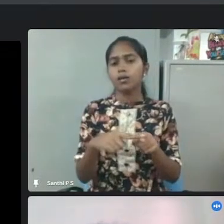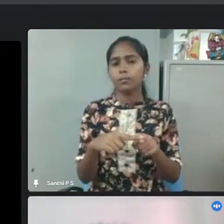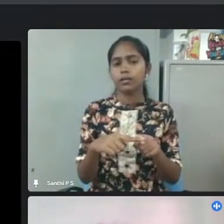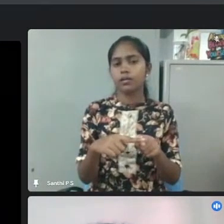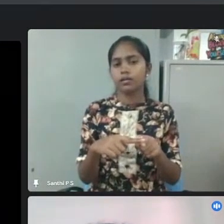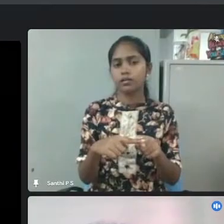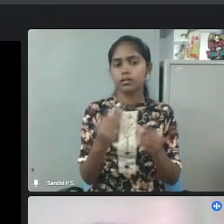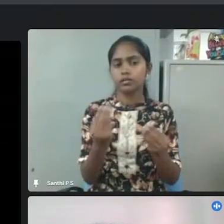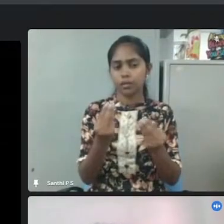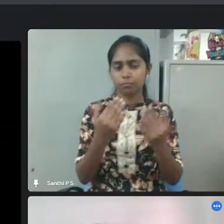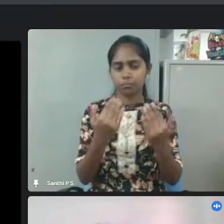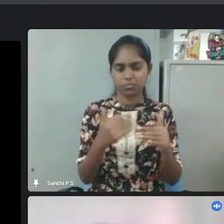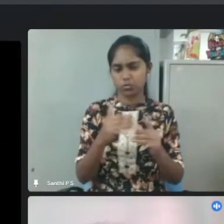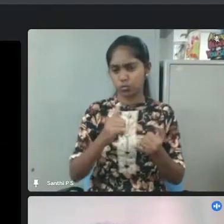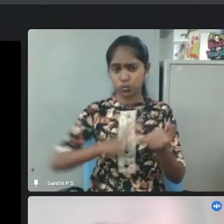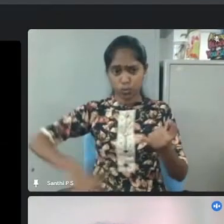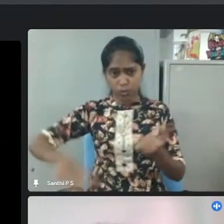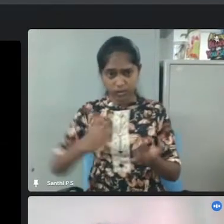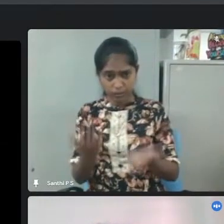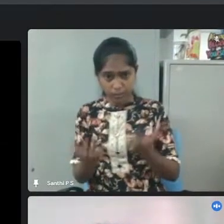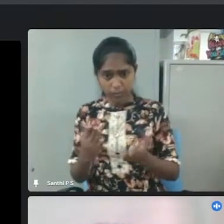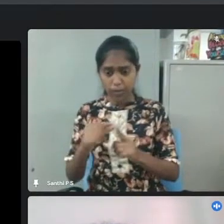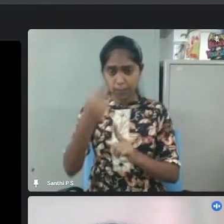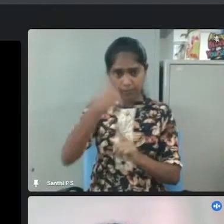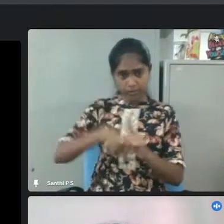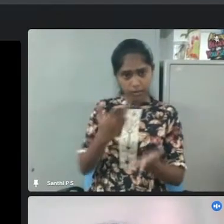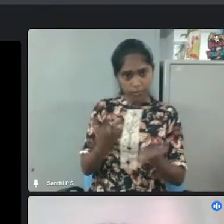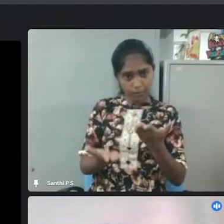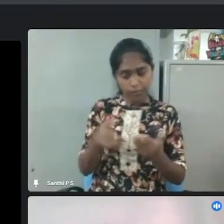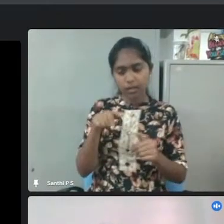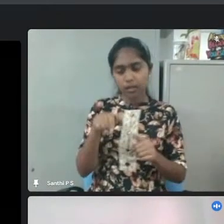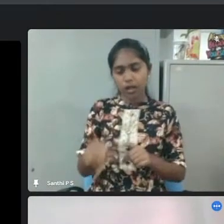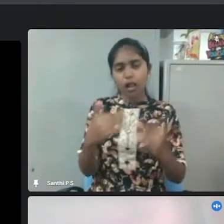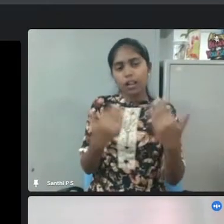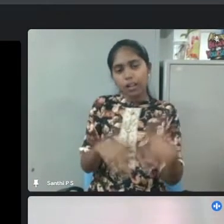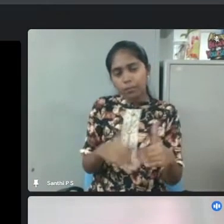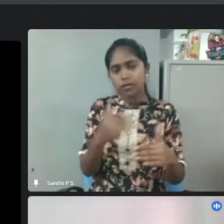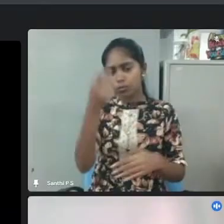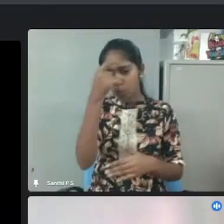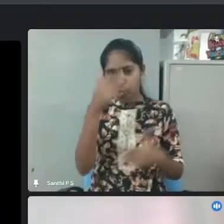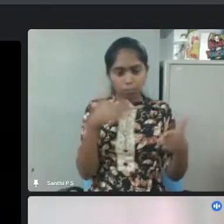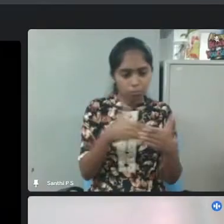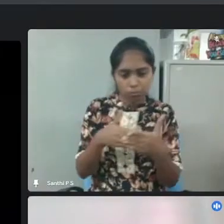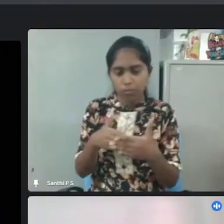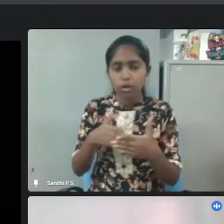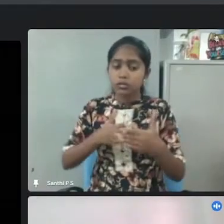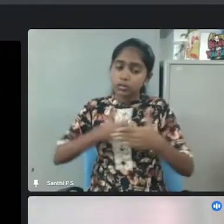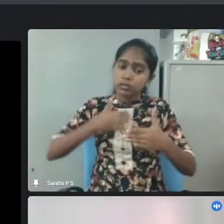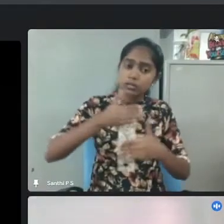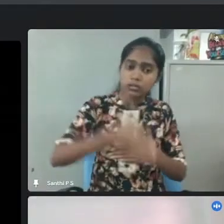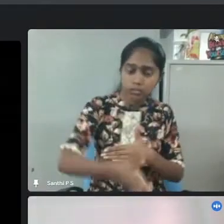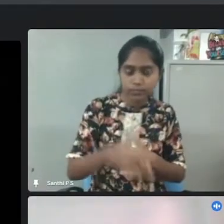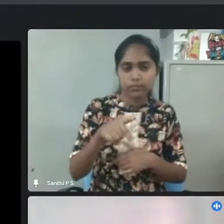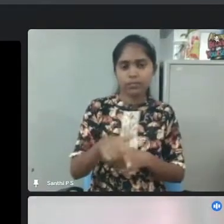പരിമിതികൾ സാമൂഹിക തലത്തിലും വ്യക്തിതലത്തിലും ഉണ്ടാക്കുന്ന പരിമിതികളെ മറികടക്കുന്നുണ്ടെങ്കിലും അവർക്ക് പരിമിതികൾ ഉള്ളത് കൊണ്ട്